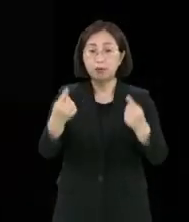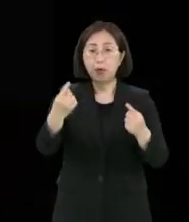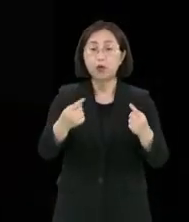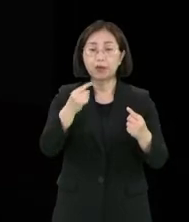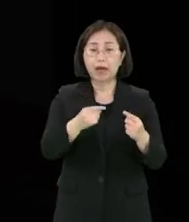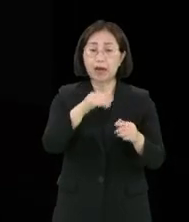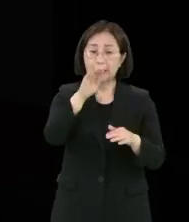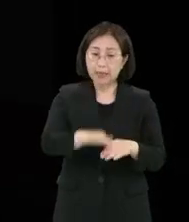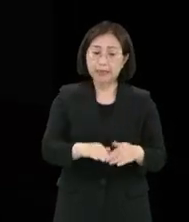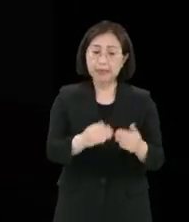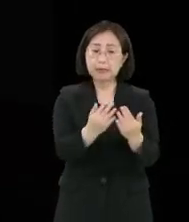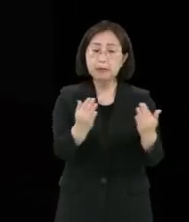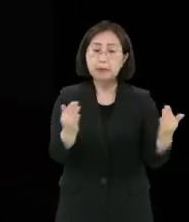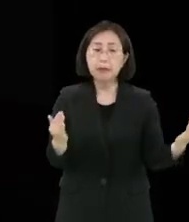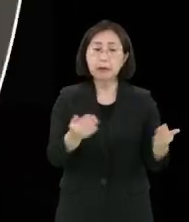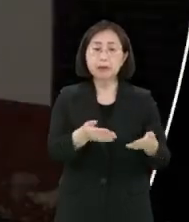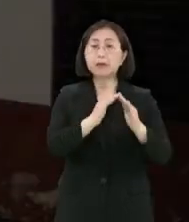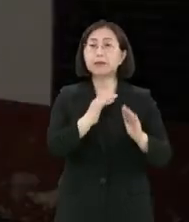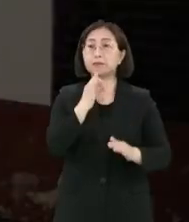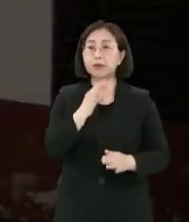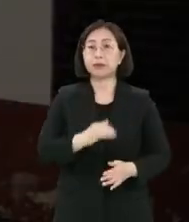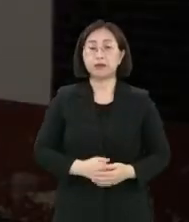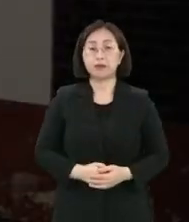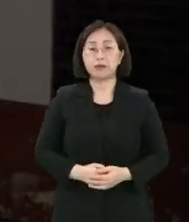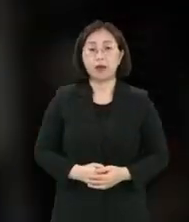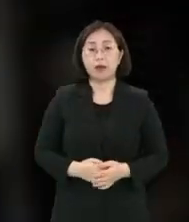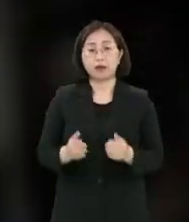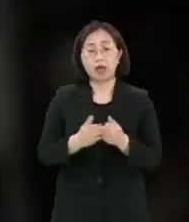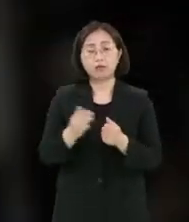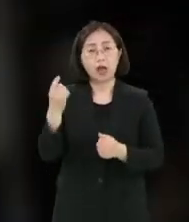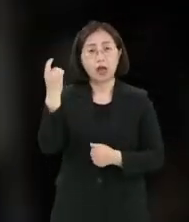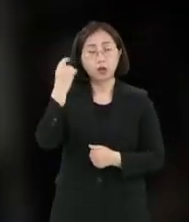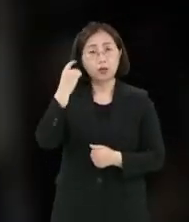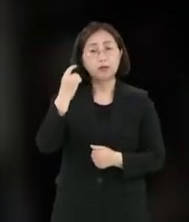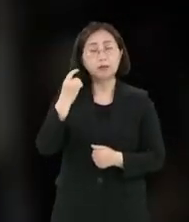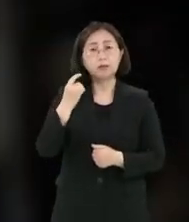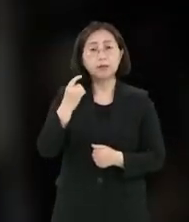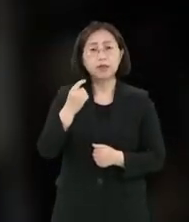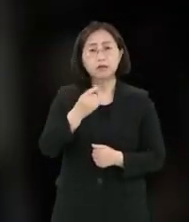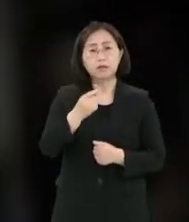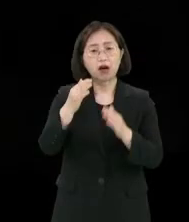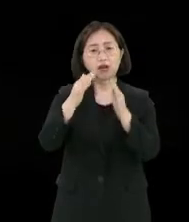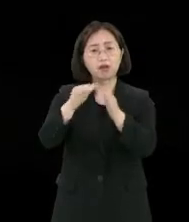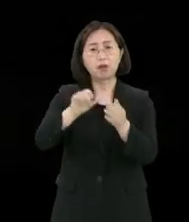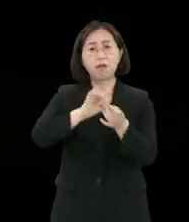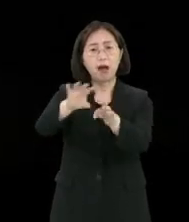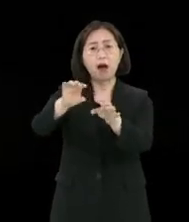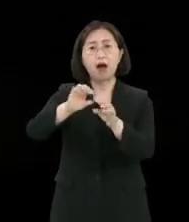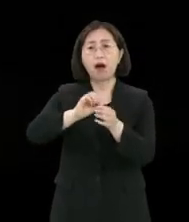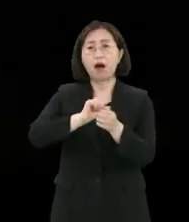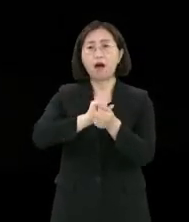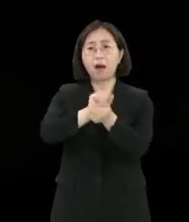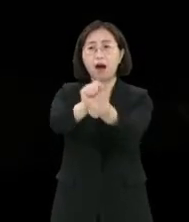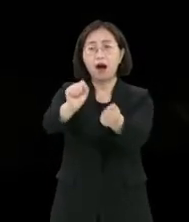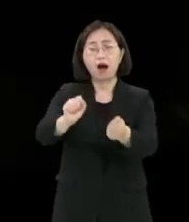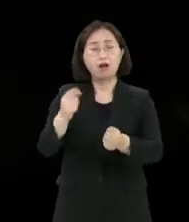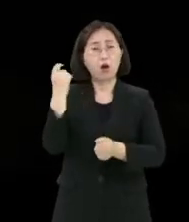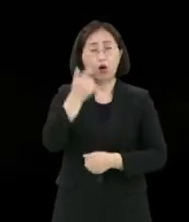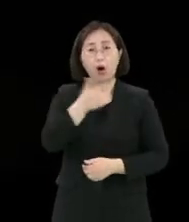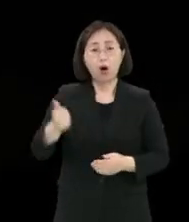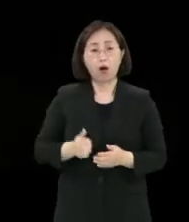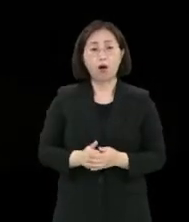얇은 알루미늄 가벽만 설치돼 있습니다. 이 때문에 소음이 민가로 그대로 전달됩니다. 소음을 측정해봤더니